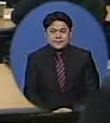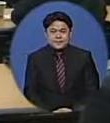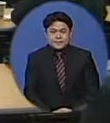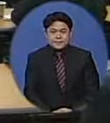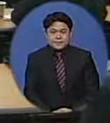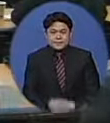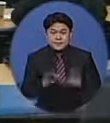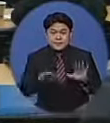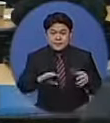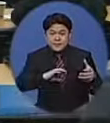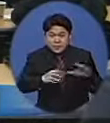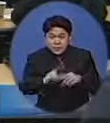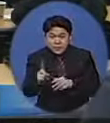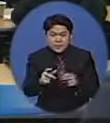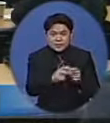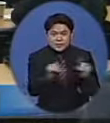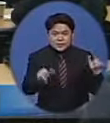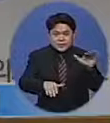이번 토론회는